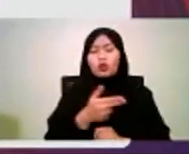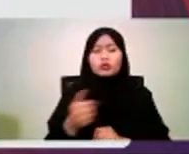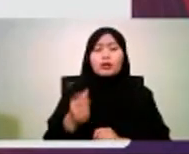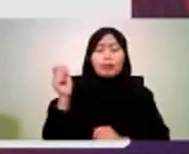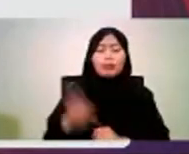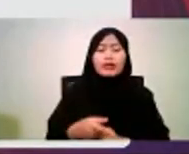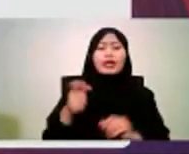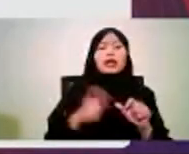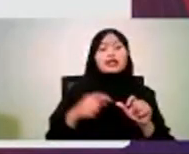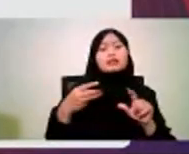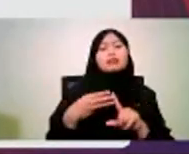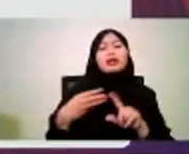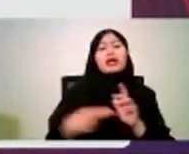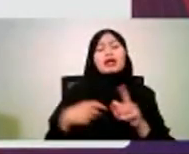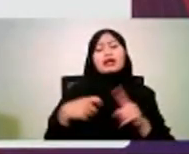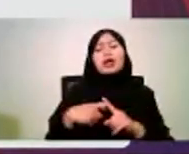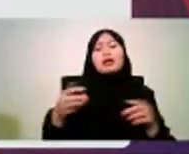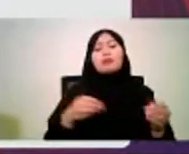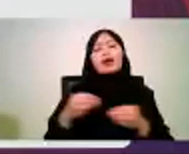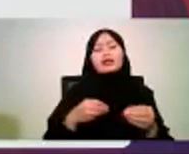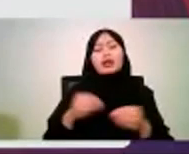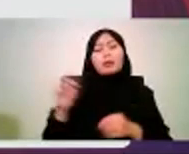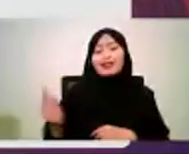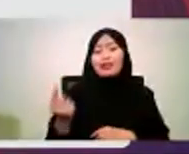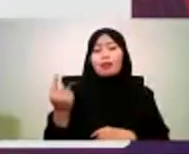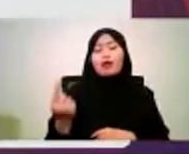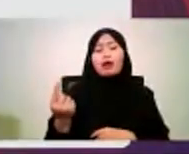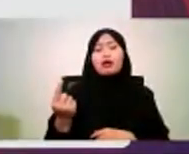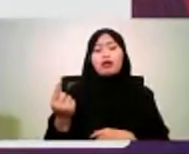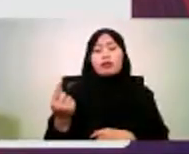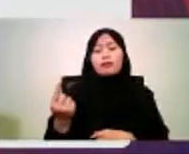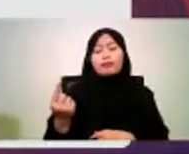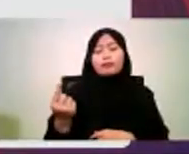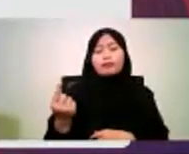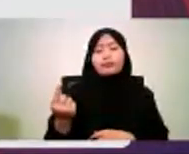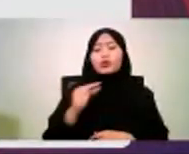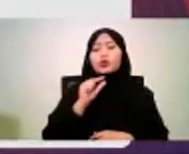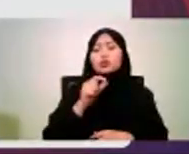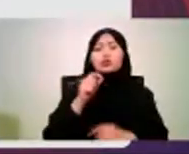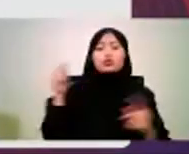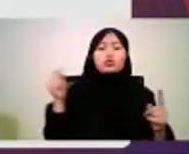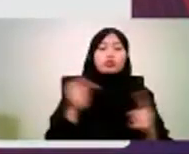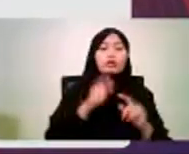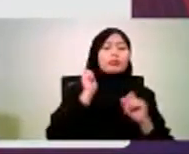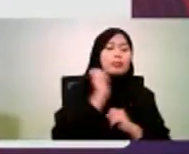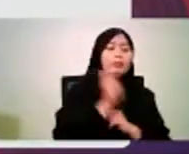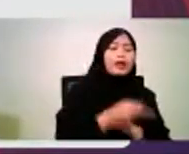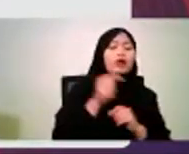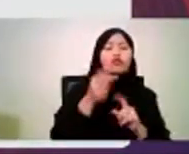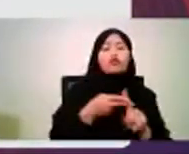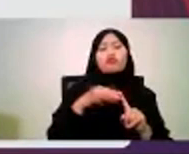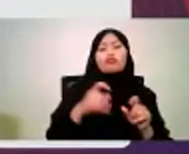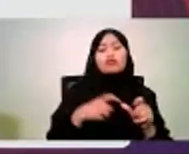SBN dari Pasar Perdana ya ke ini untuk pendanaan pesta inilah kondisi